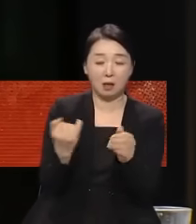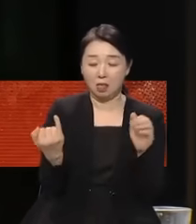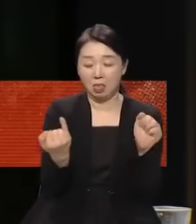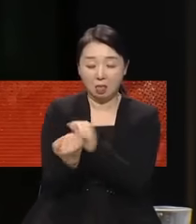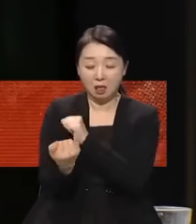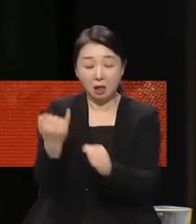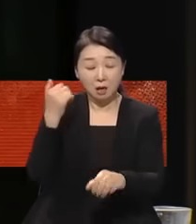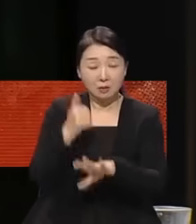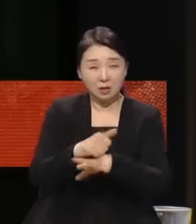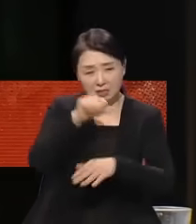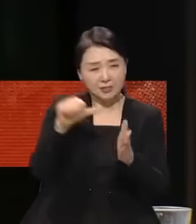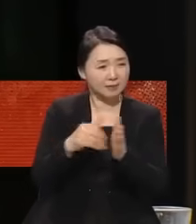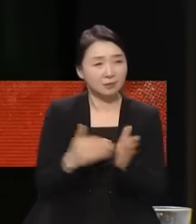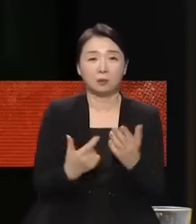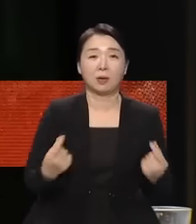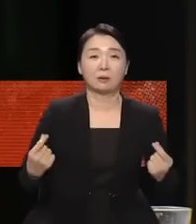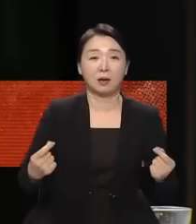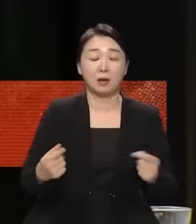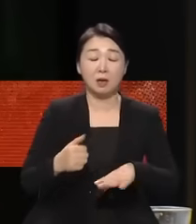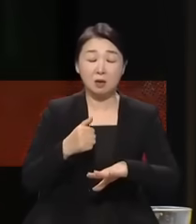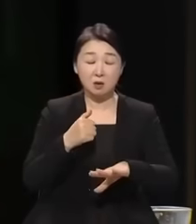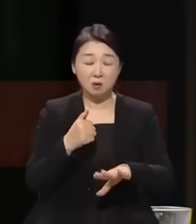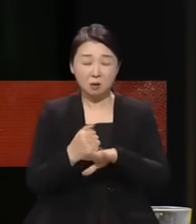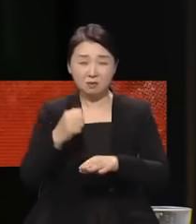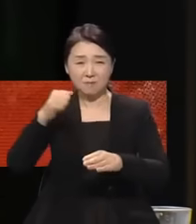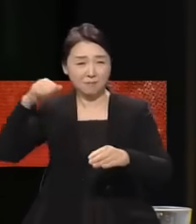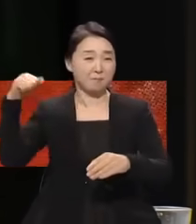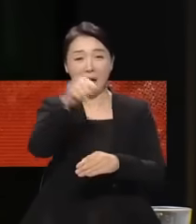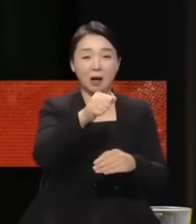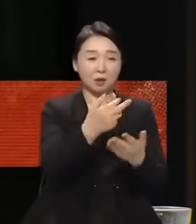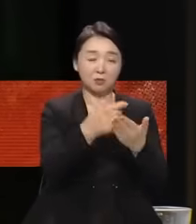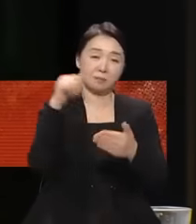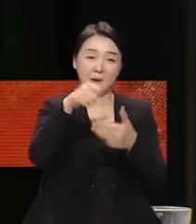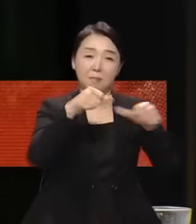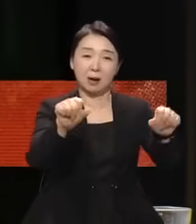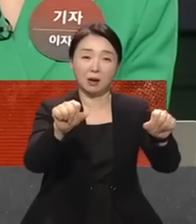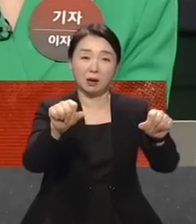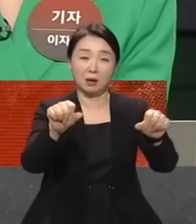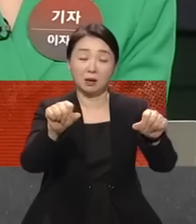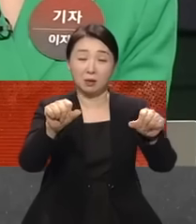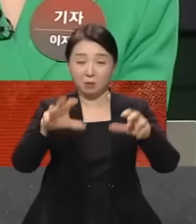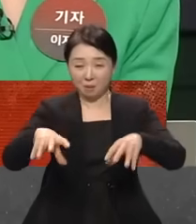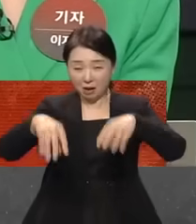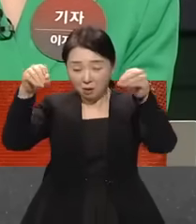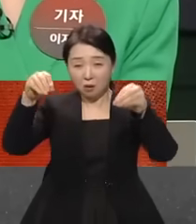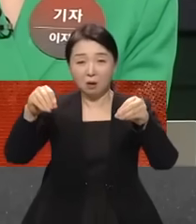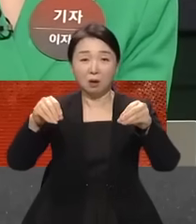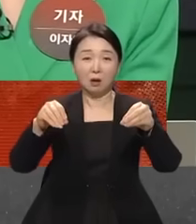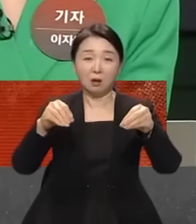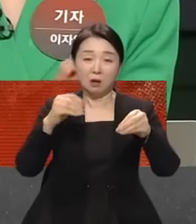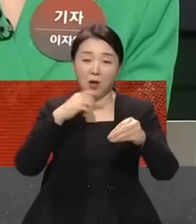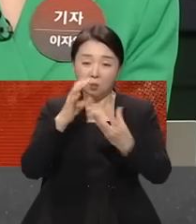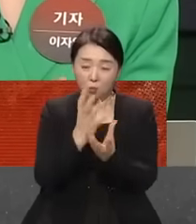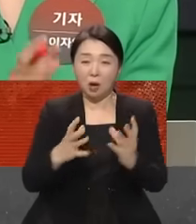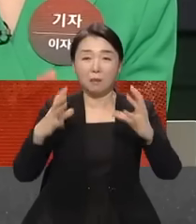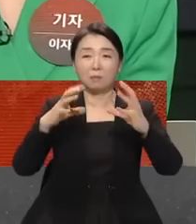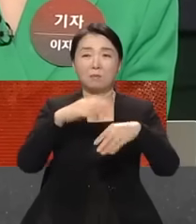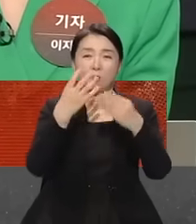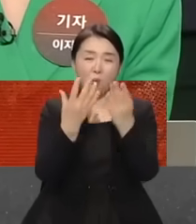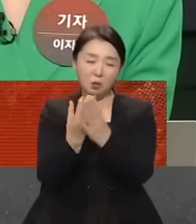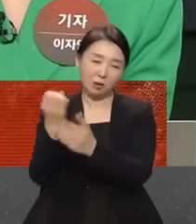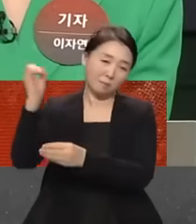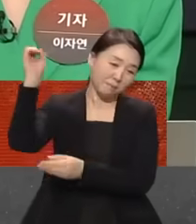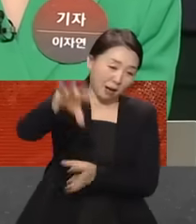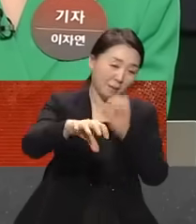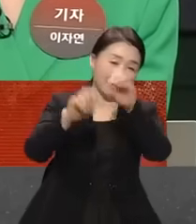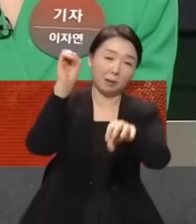어차피 끝난 인생이라면서 어깨로 유리창을 깼습니다이 그리고는 빨래 건조되며 화분이며 재떨이 이런 것들을 창밖으로 던지기